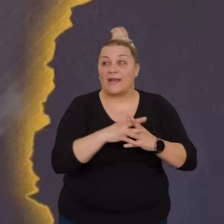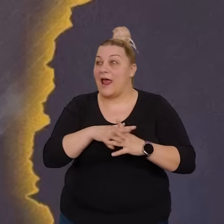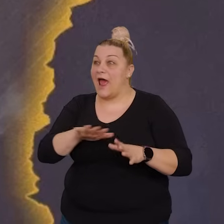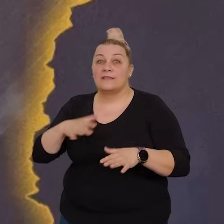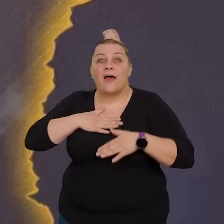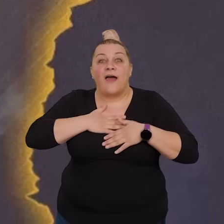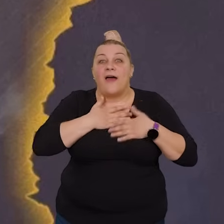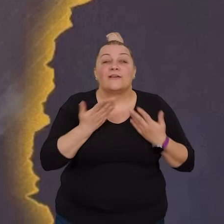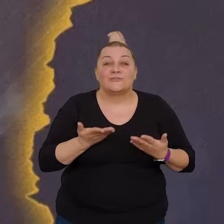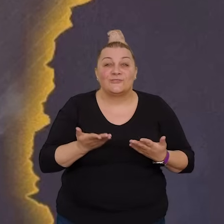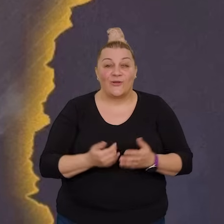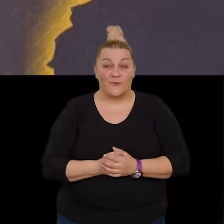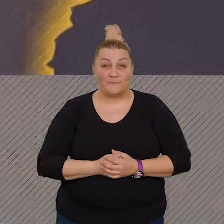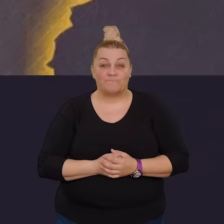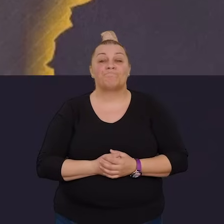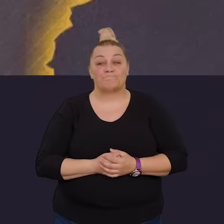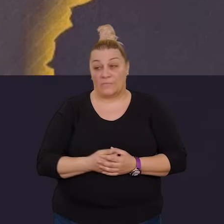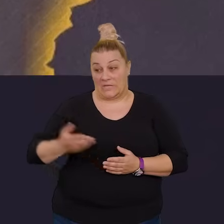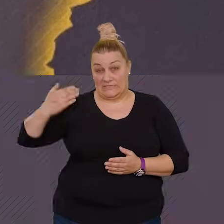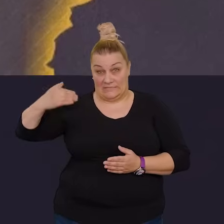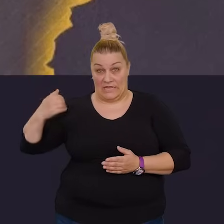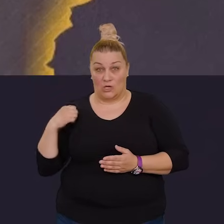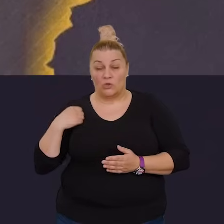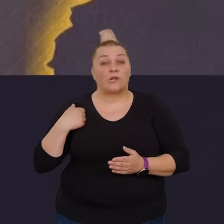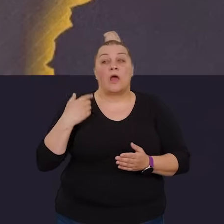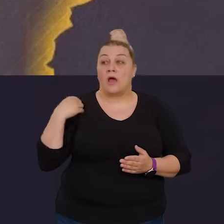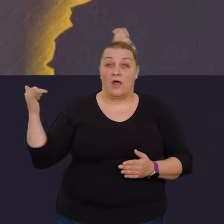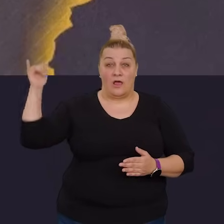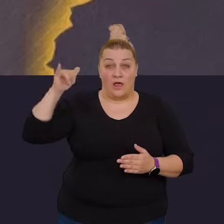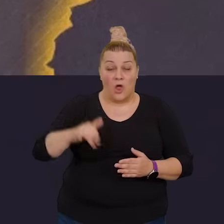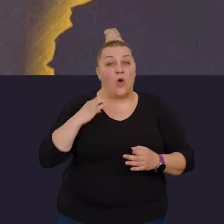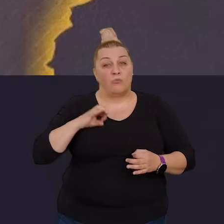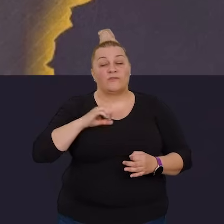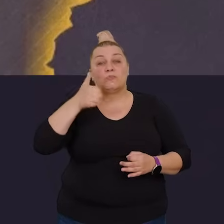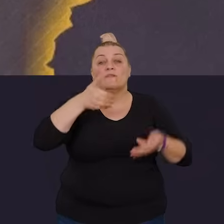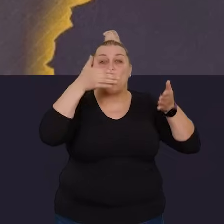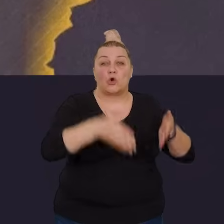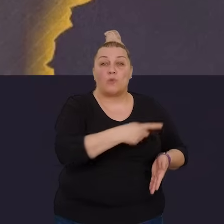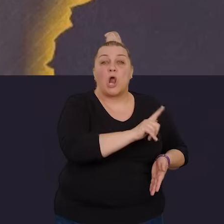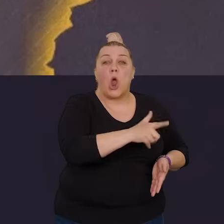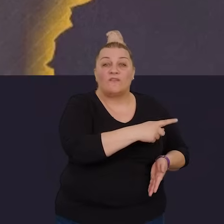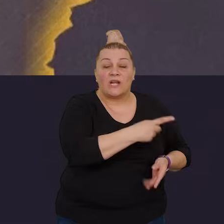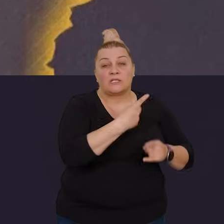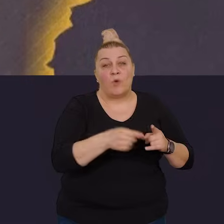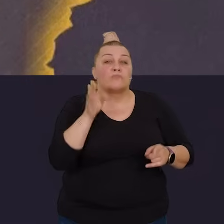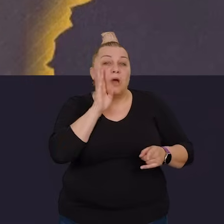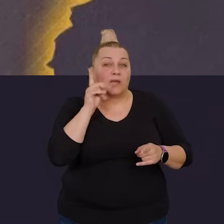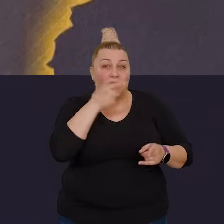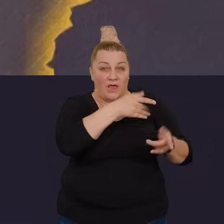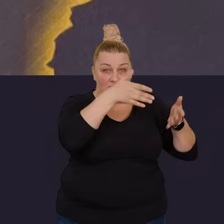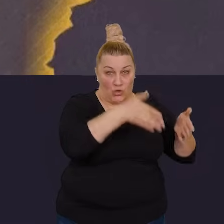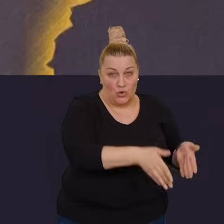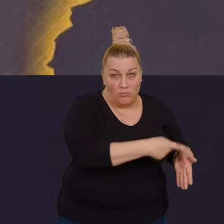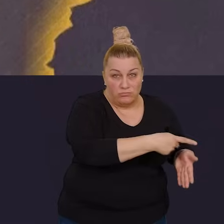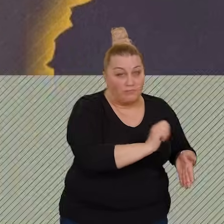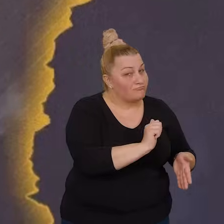Pa, zadnjih godina, znate, najprije što napravim ovdje, odem na groblje. Tamo su moji otac i majka i jedan Lovrinac, odem uvijek, svaki put kad dođem u Split, odem